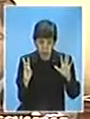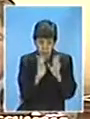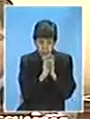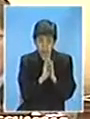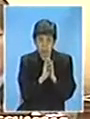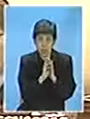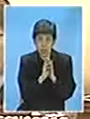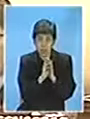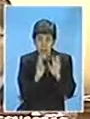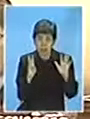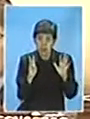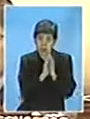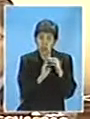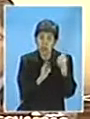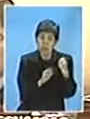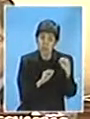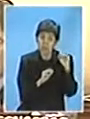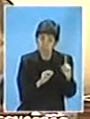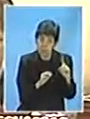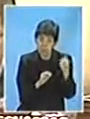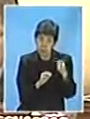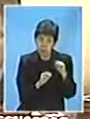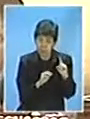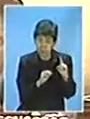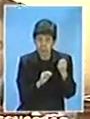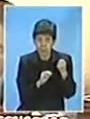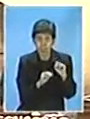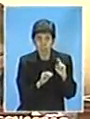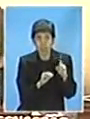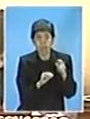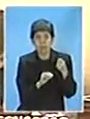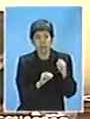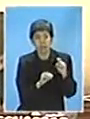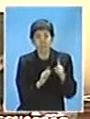11มี11แต้มเท่านั้นเองนะ11แต้มเท่านั้นเอง